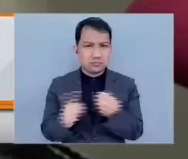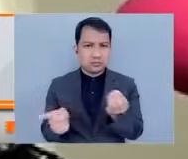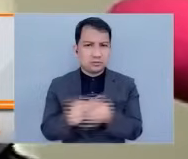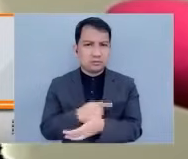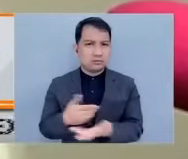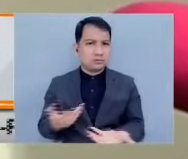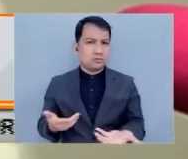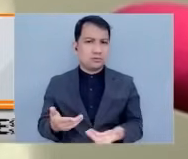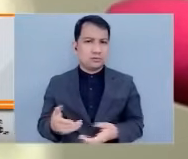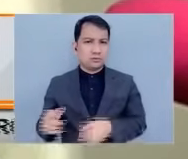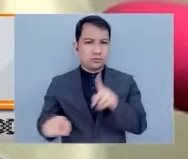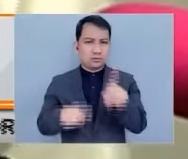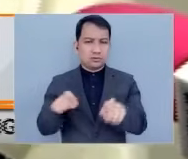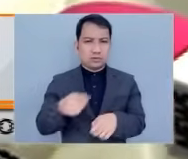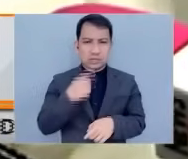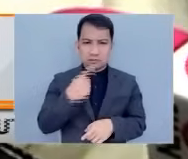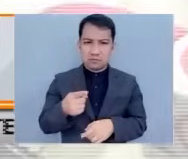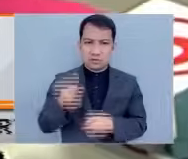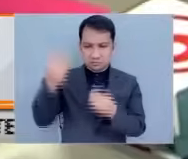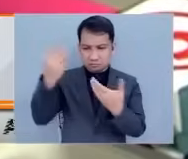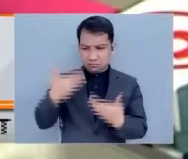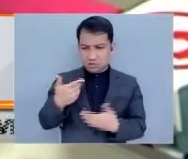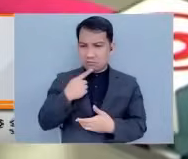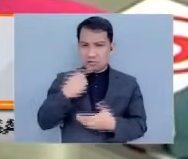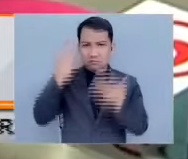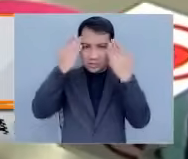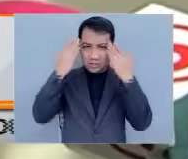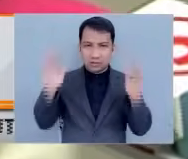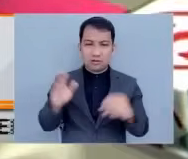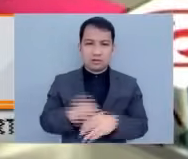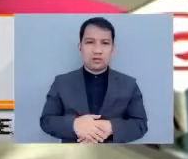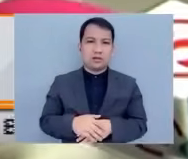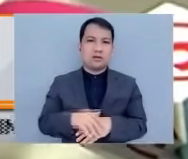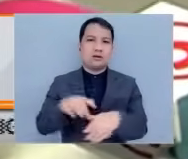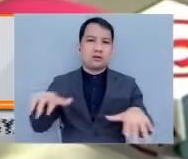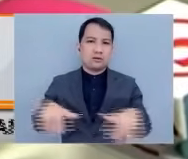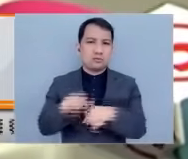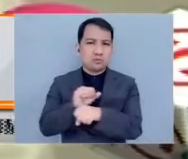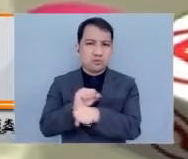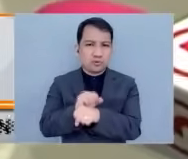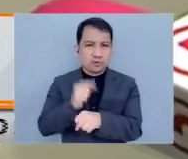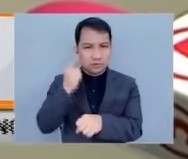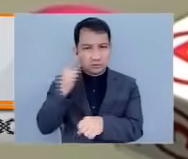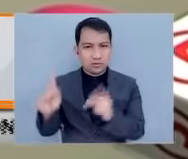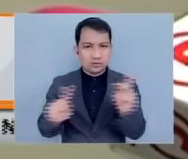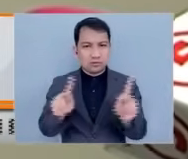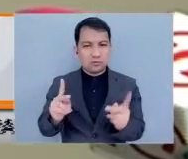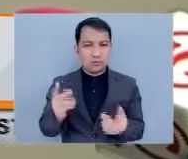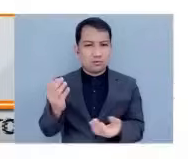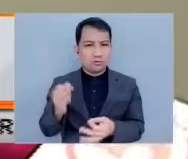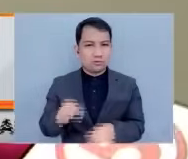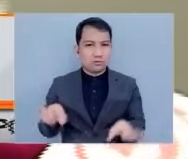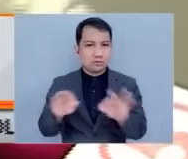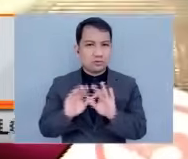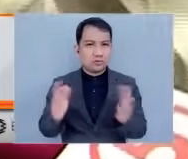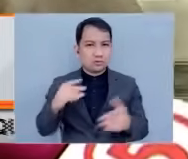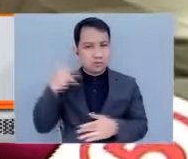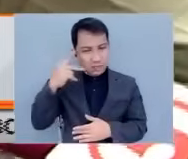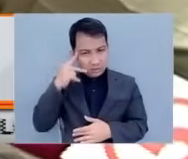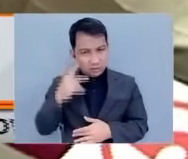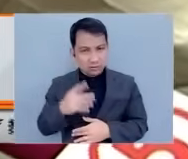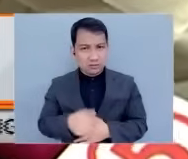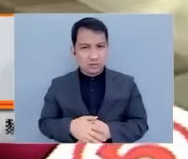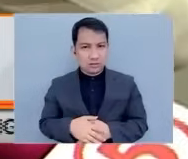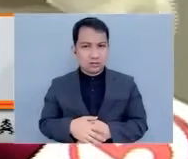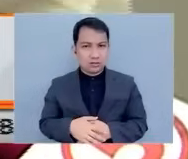silang kausap. Wala naman silang nalalaman. Trabaho lang tayo para sa kapangyarihan ng taong bayan. Wala nang politika. Sino man ang